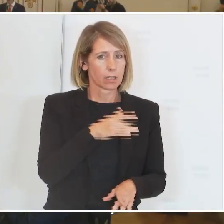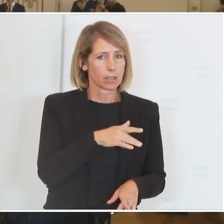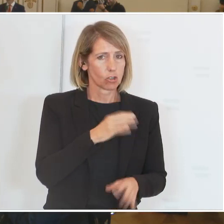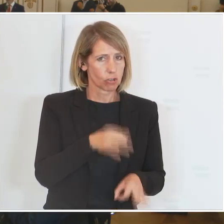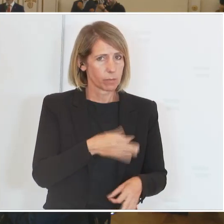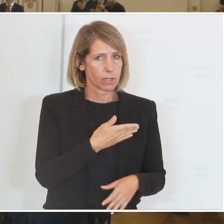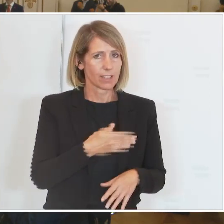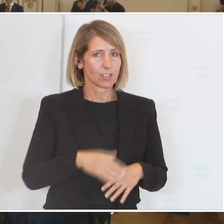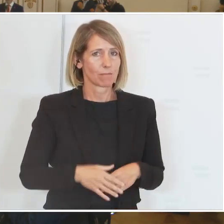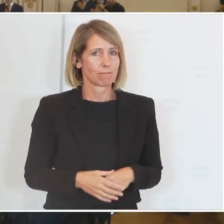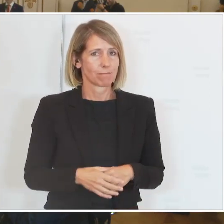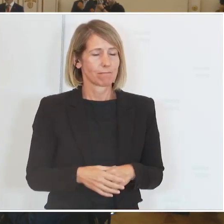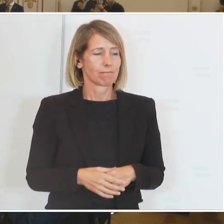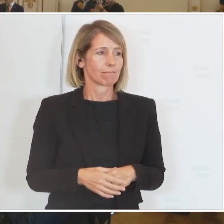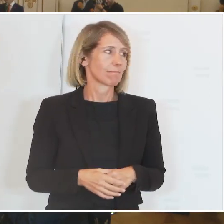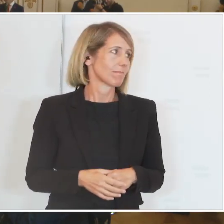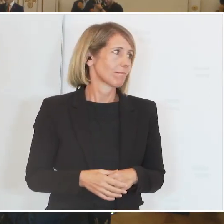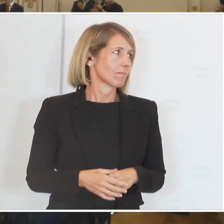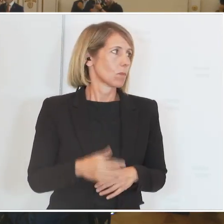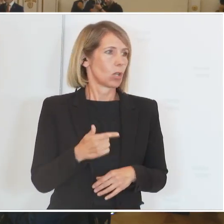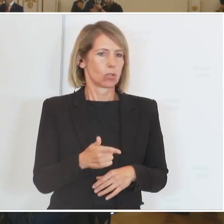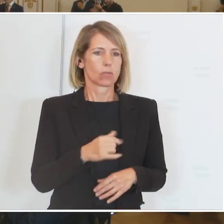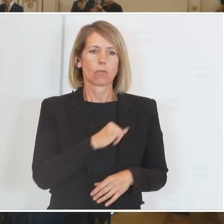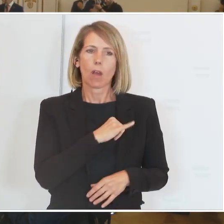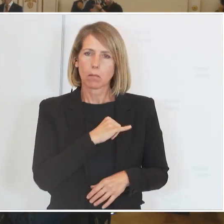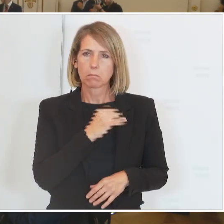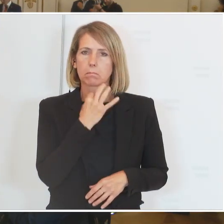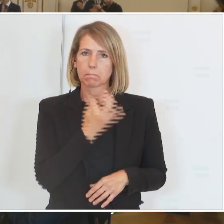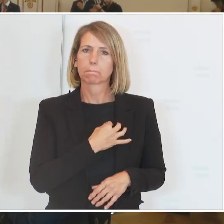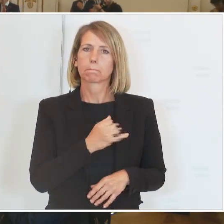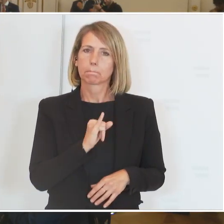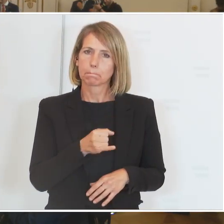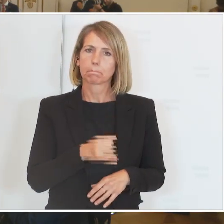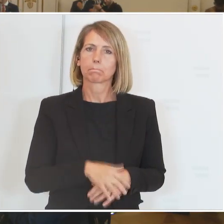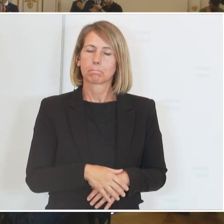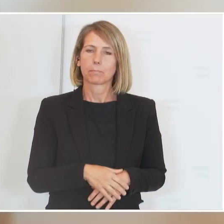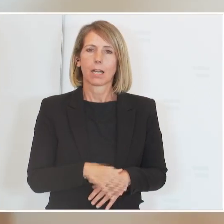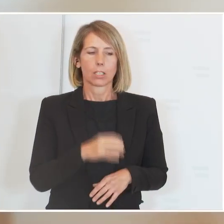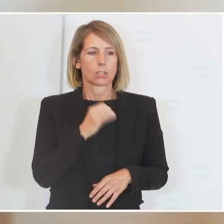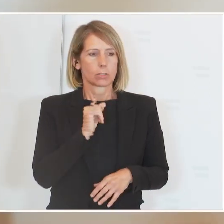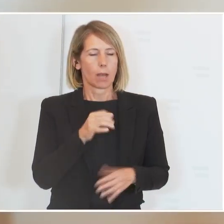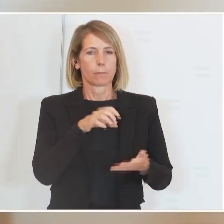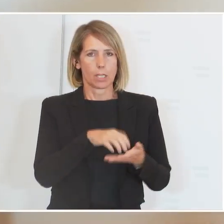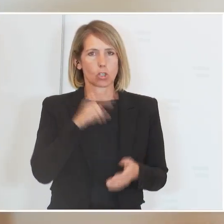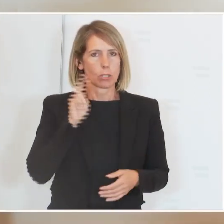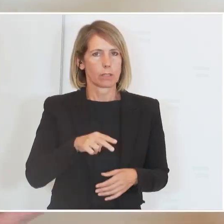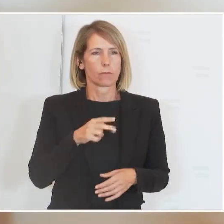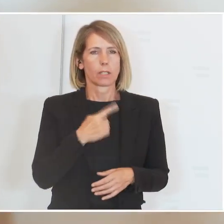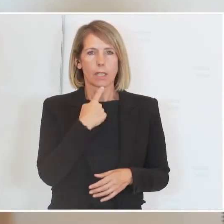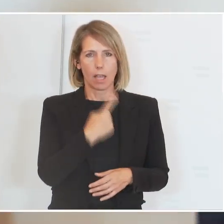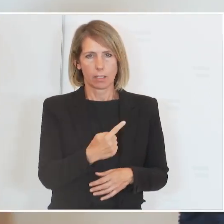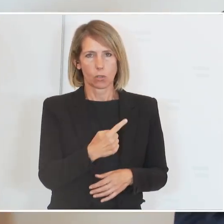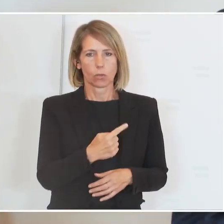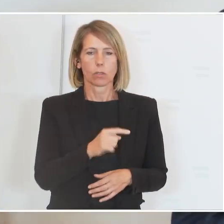Herr Finanzminister. Zwei interessante Fragen. Ja, die Stadt Wien hat uns angekündigt, dass sie ihren